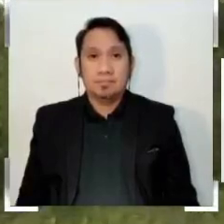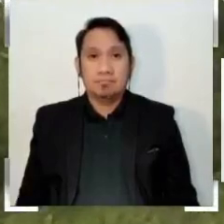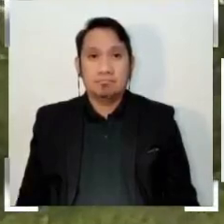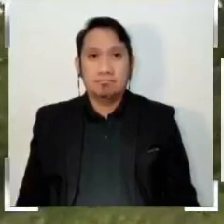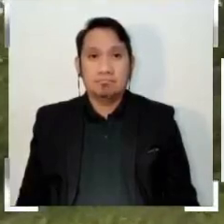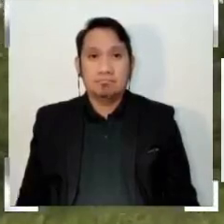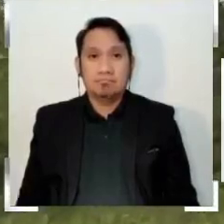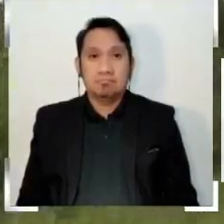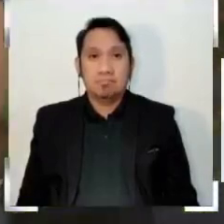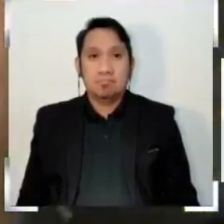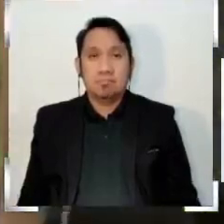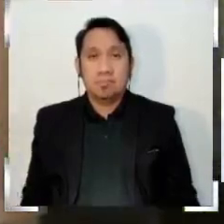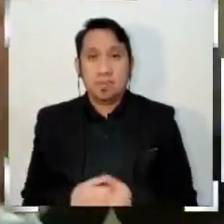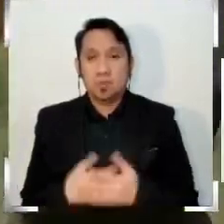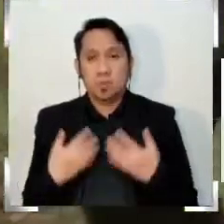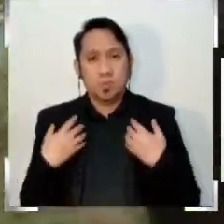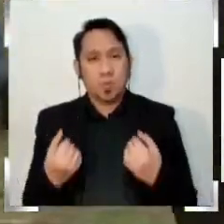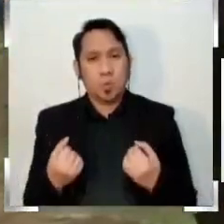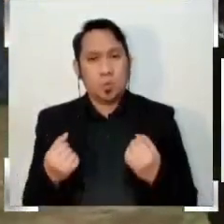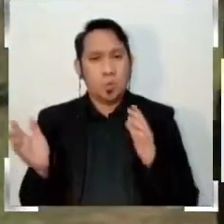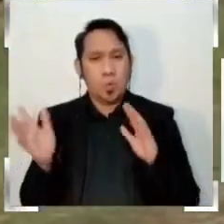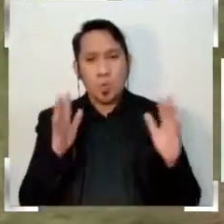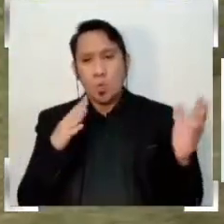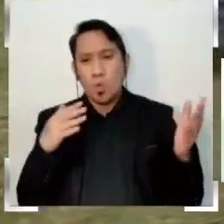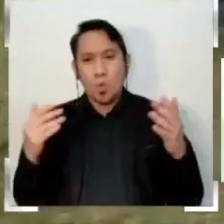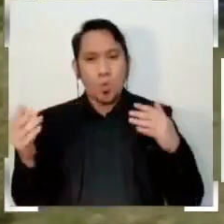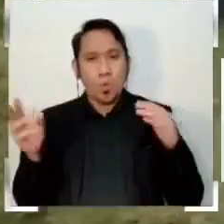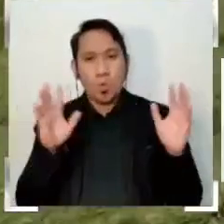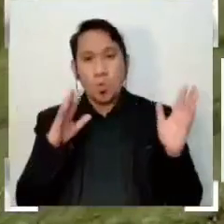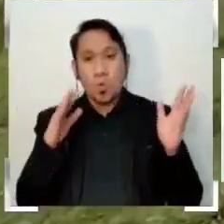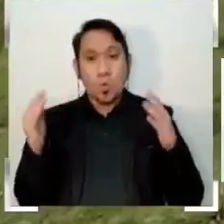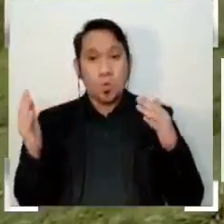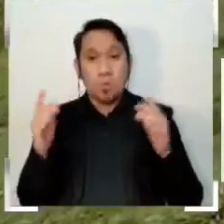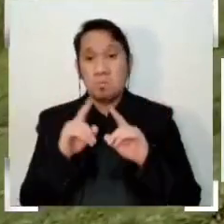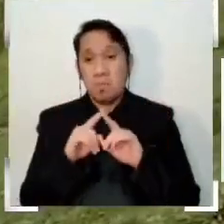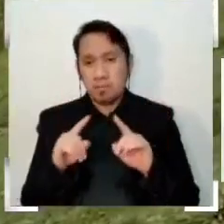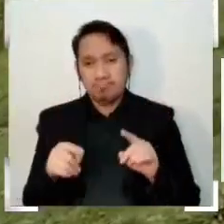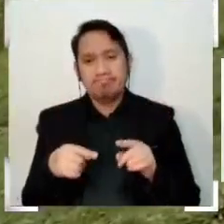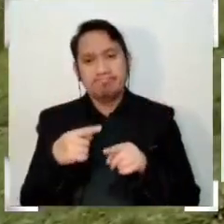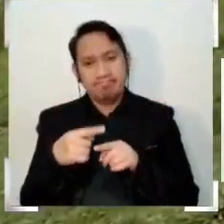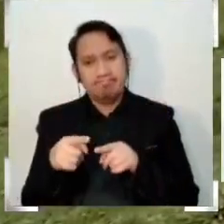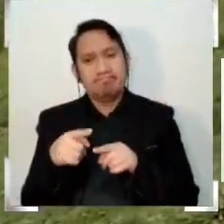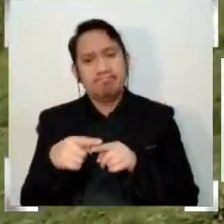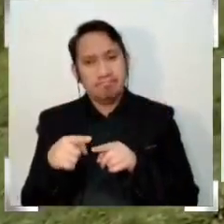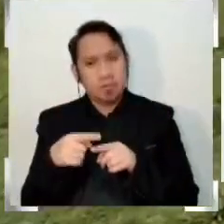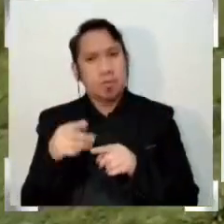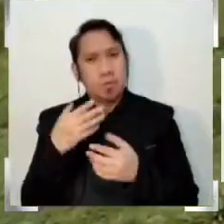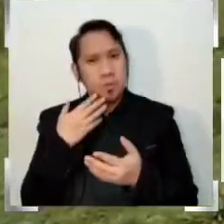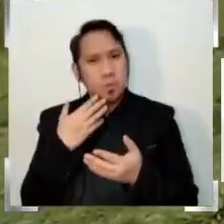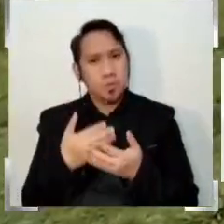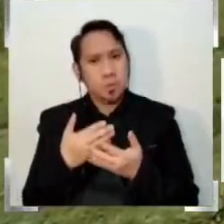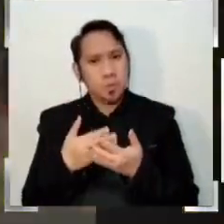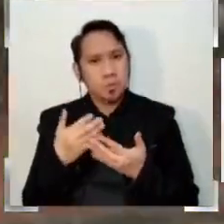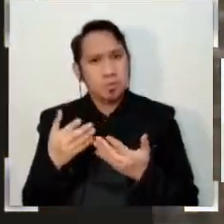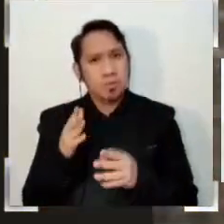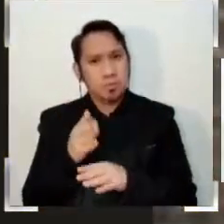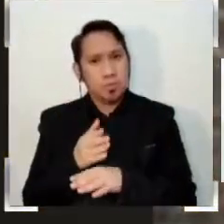Malakas pa rin ang hangin sa Batanes, pero unti-unti nang gumaganda ang panahon. Meron nang mga turista ang nagpapapicture sa mga tourist